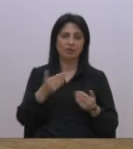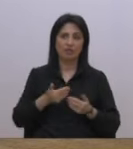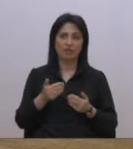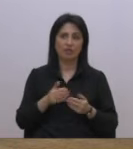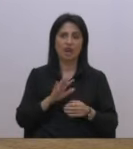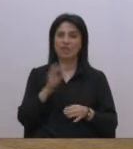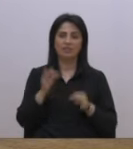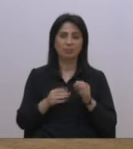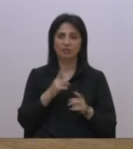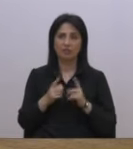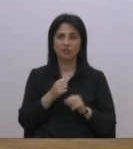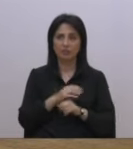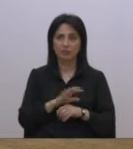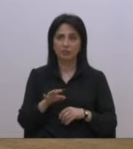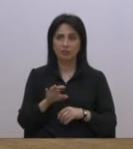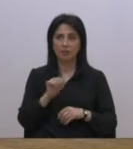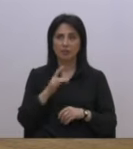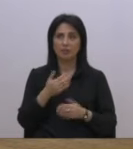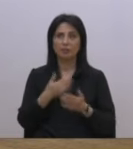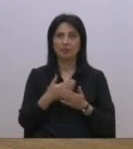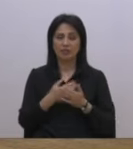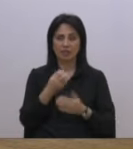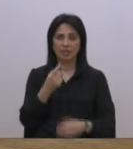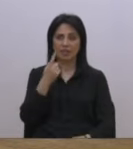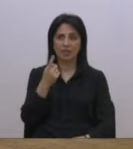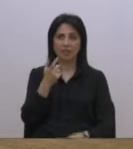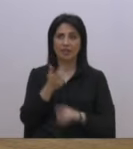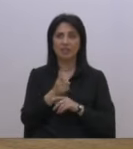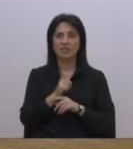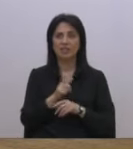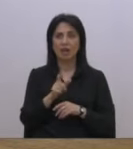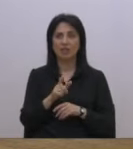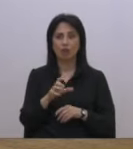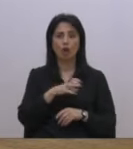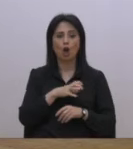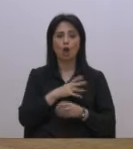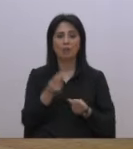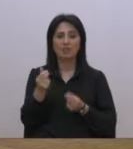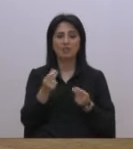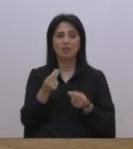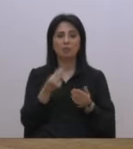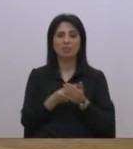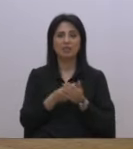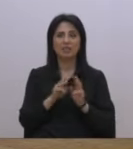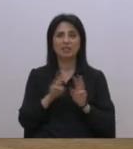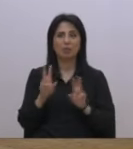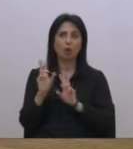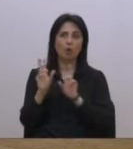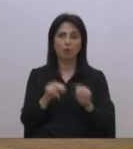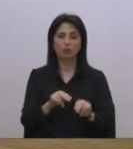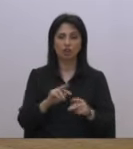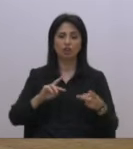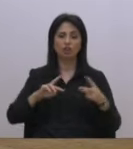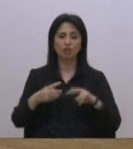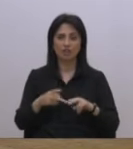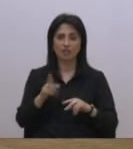არც სასამართლო რეფორმას ვაკეთებთ, არც აი მაგალითად კიდე ერთი ძალიან ესეთი ქონების გადასახადი, ფინანსთა სამინისტრო დაგვირდა რომ